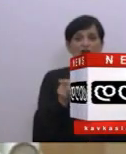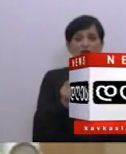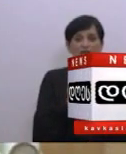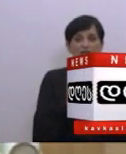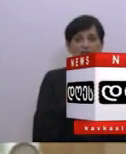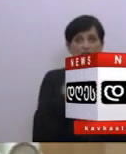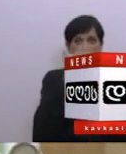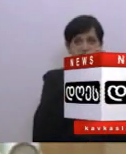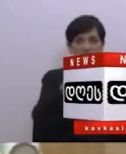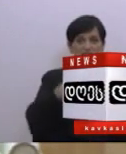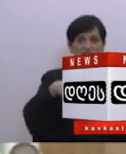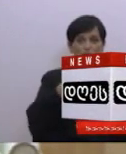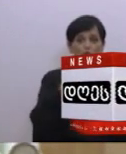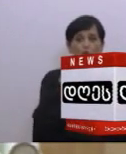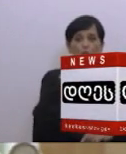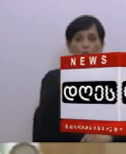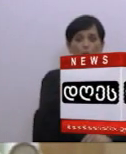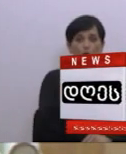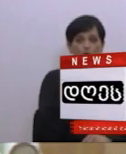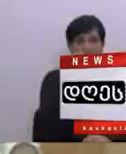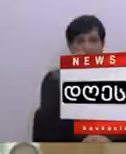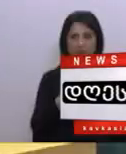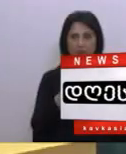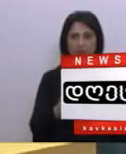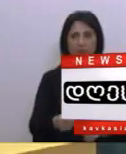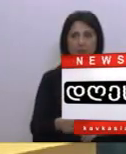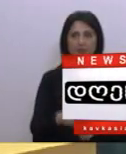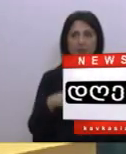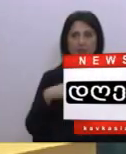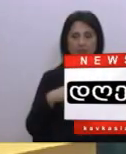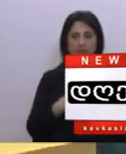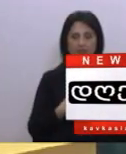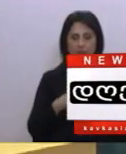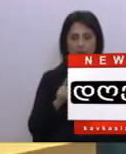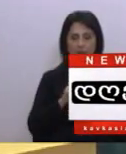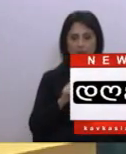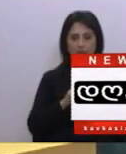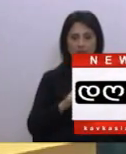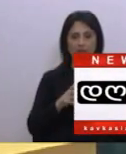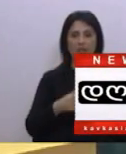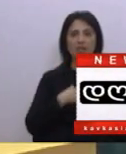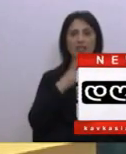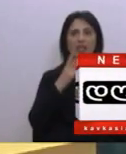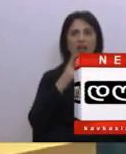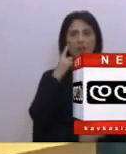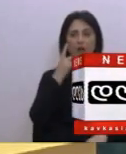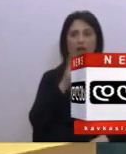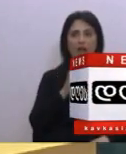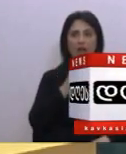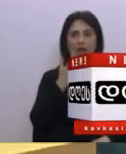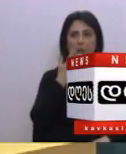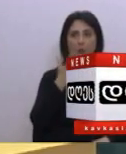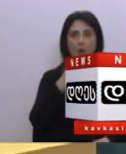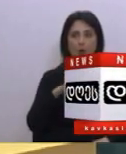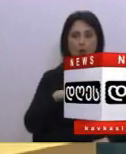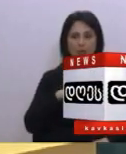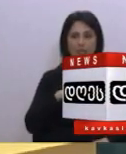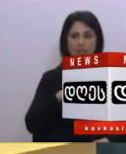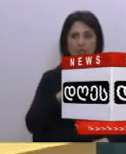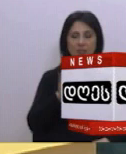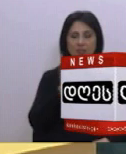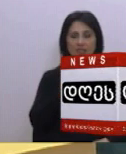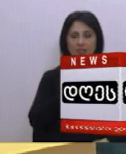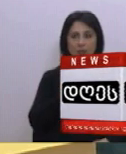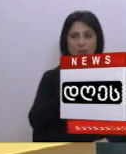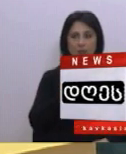ფრაქცია ნაციონალურმა მოძრაობამ დაიბარა. Სამწუხაროა, რომ ტრაგედიის ფონზე მოვისმენთ არაერთი პოლიტიკური სპეკულაცია, სიცრუე